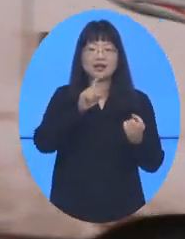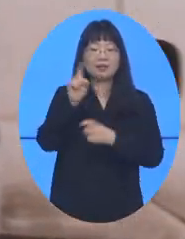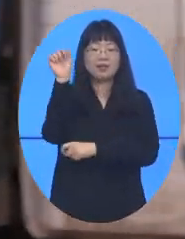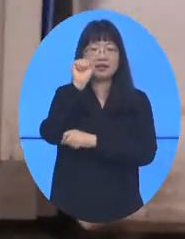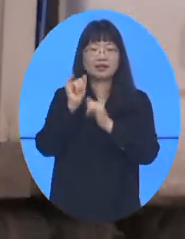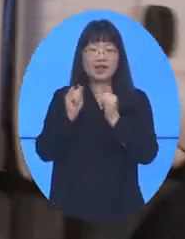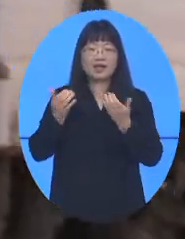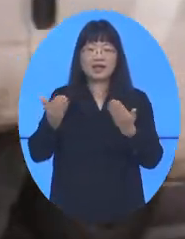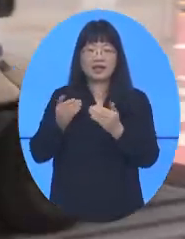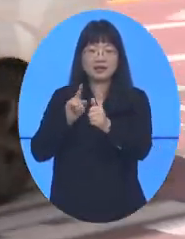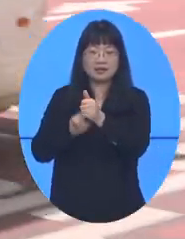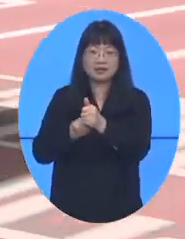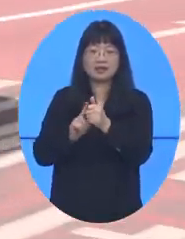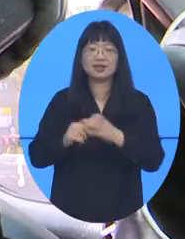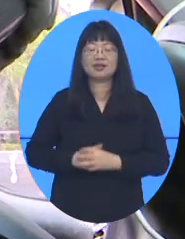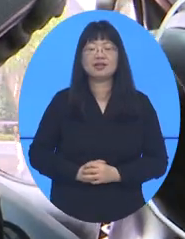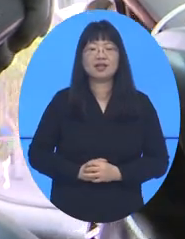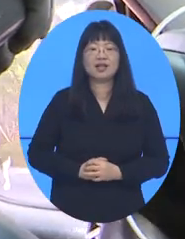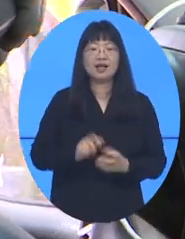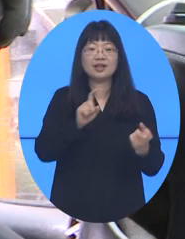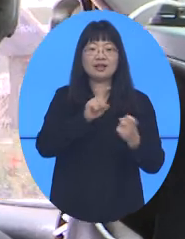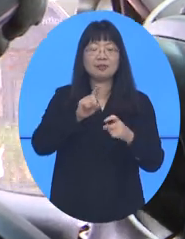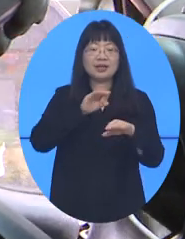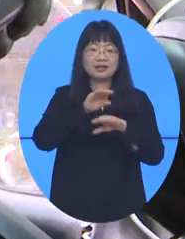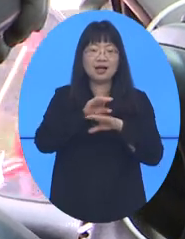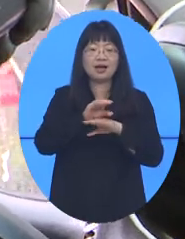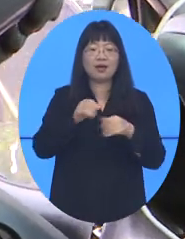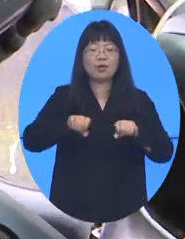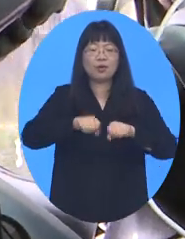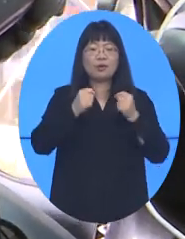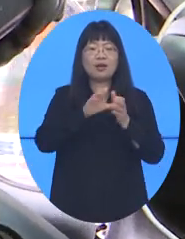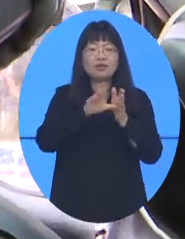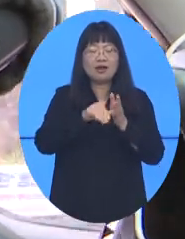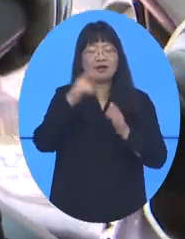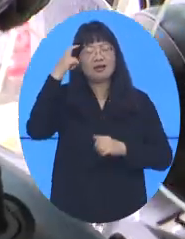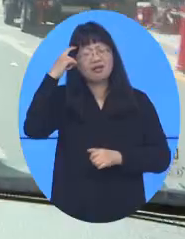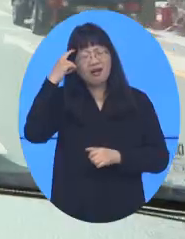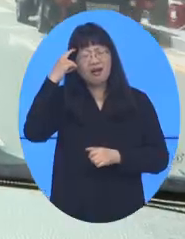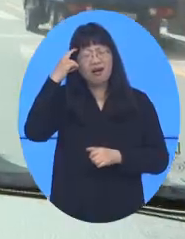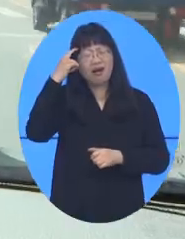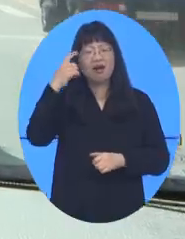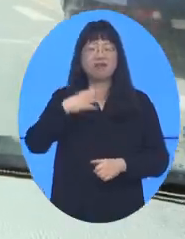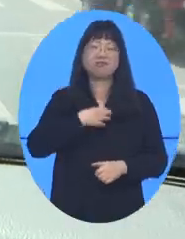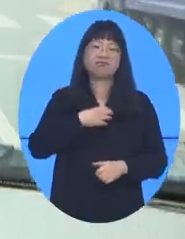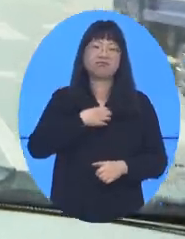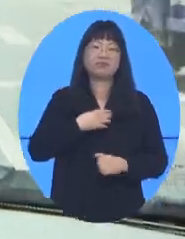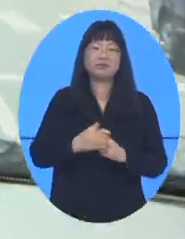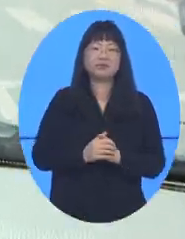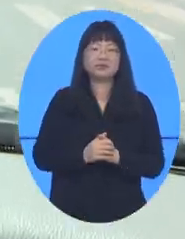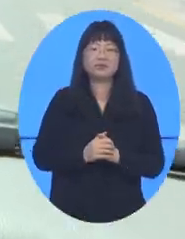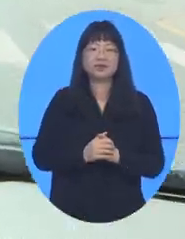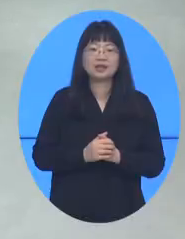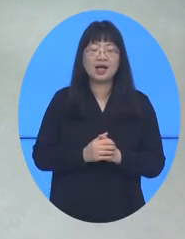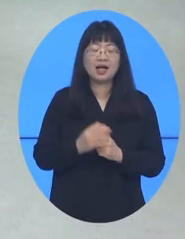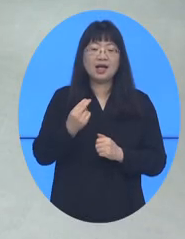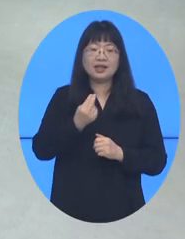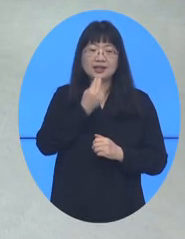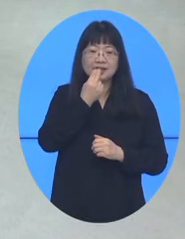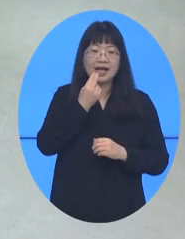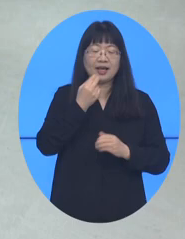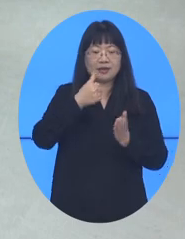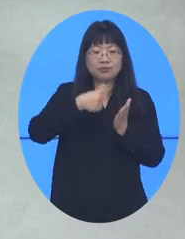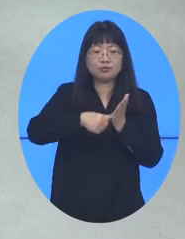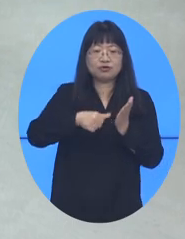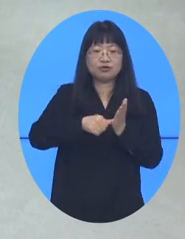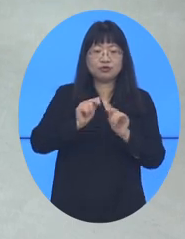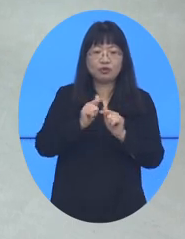택배 기사로 일하는 황인현 씨. 택배차가 고장났을 때만 생각하면 아직도 아찔합니다. 생물은 당일에 배달하지